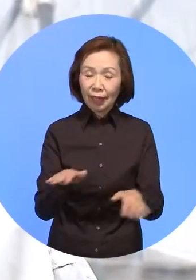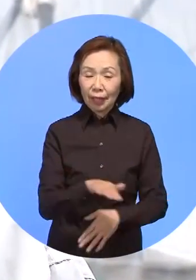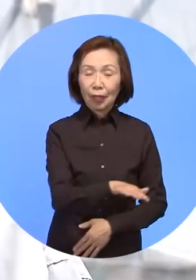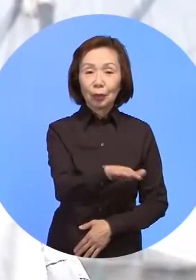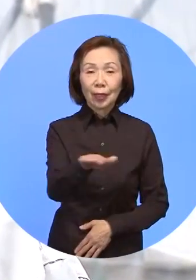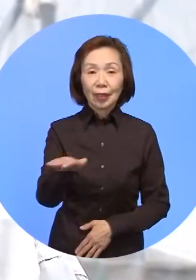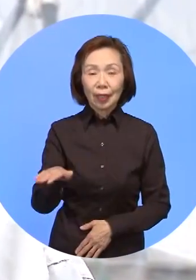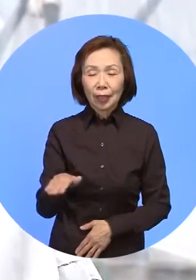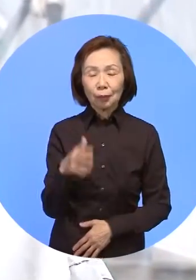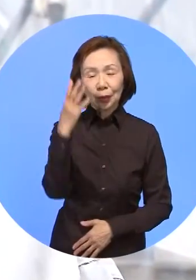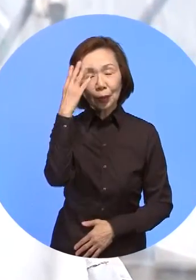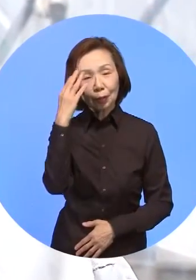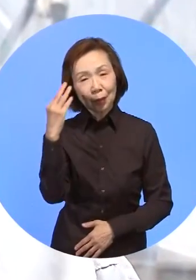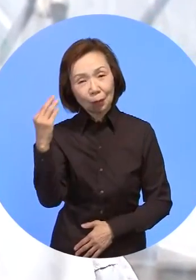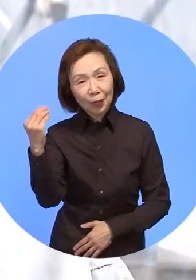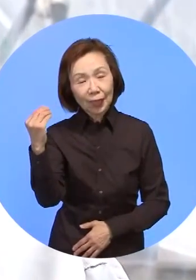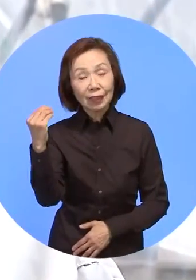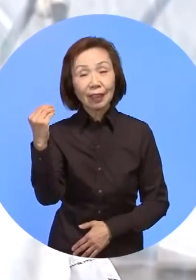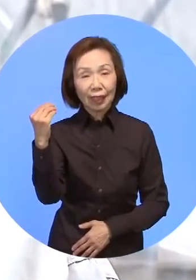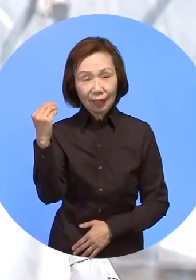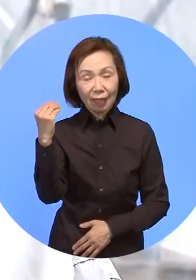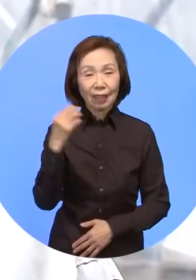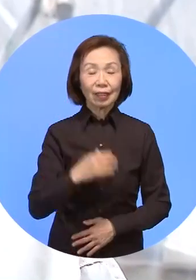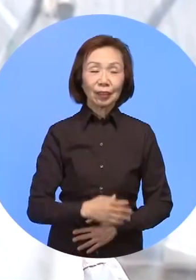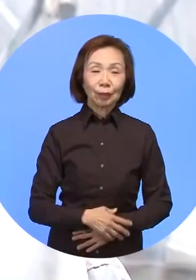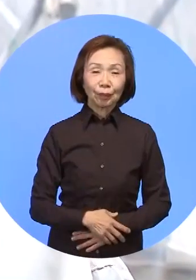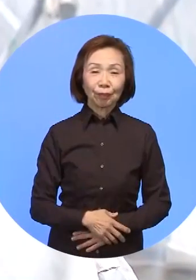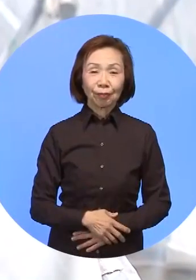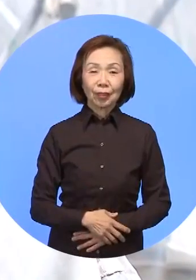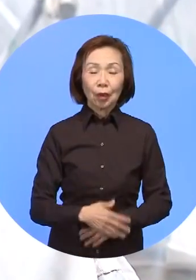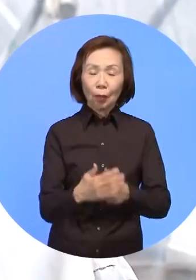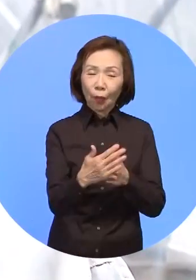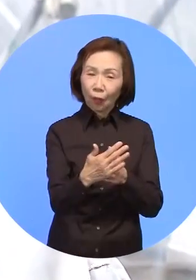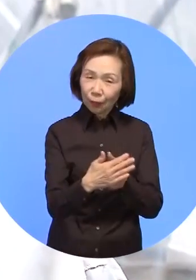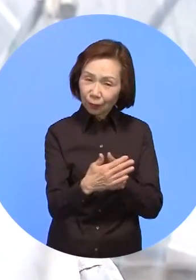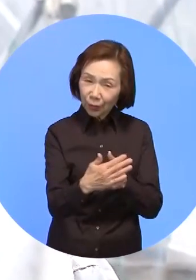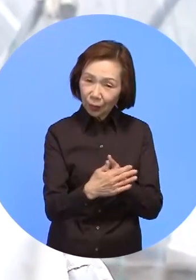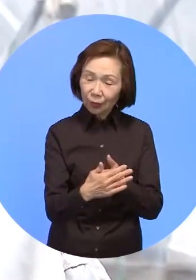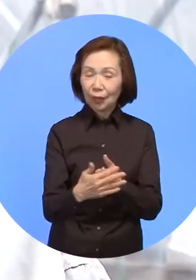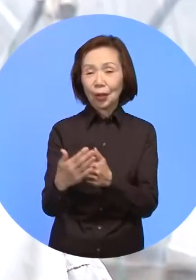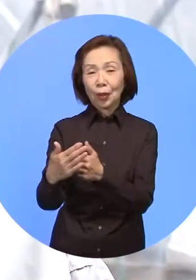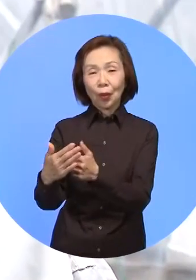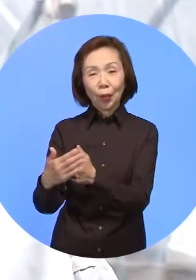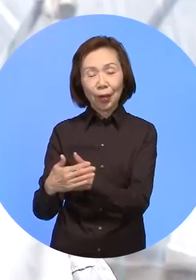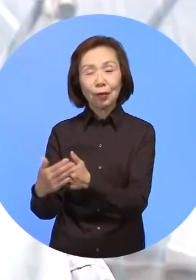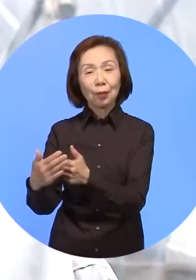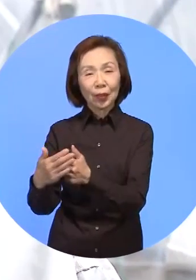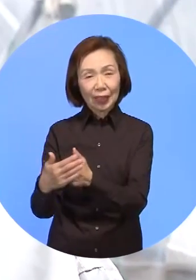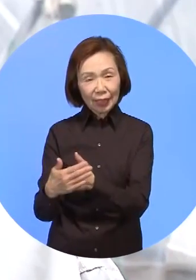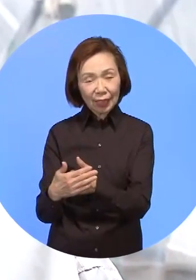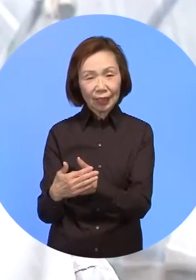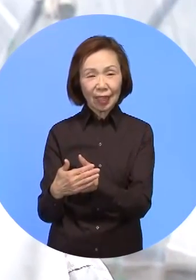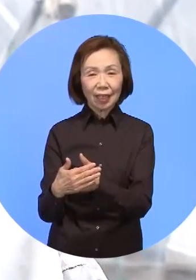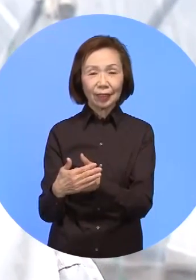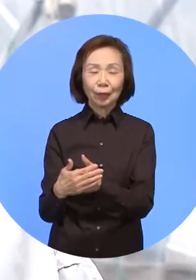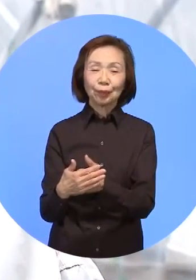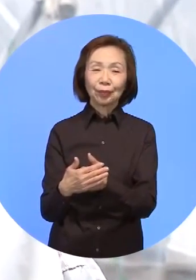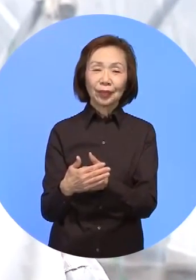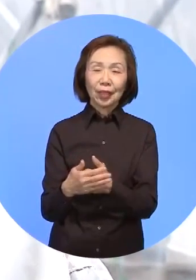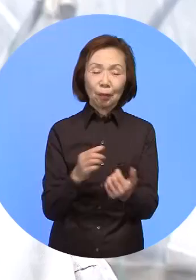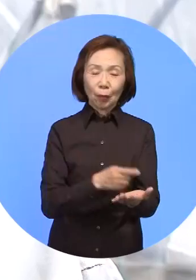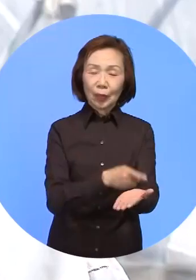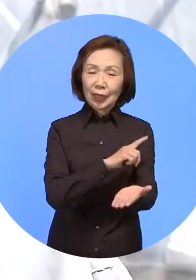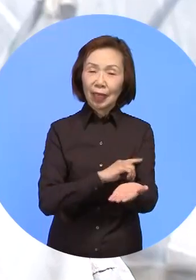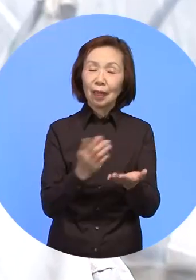ますと、皆さんもすごくこう興味持たれてきておりますし、すごく声援応援をねいただけますの